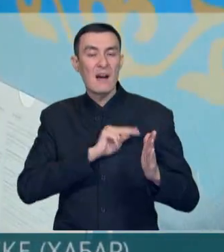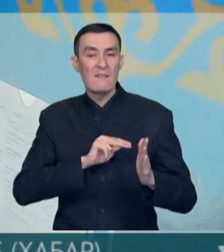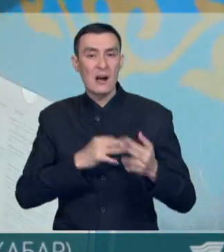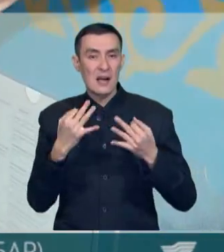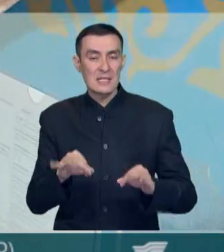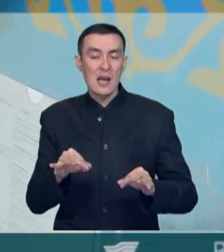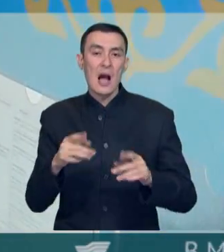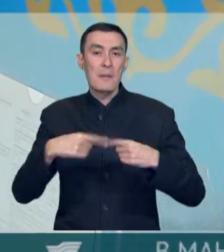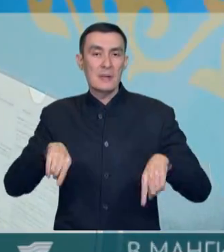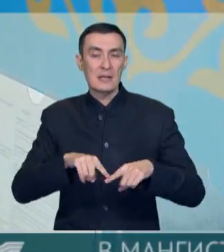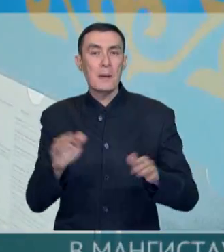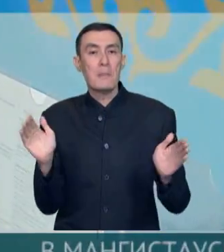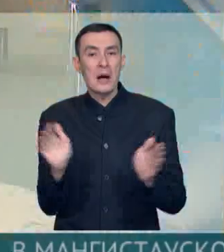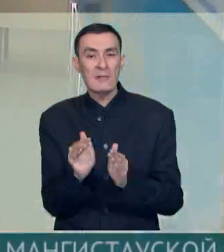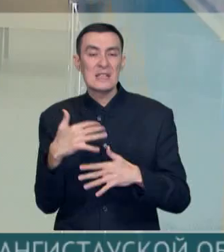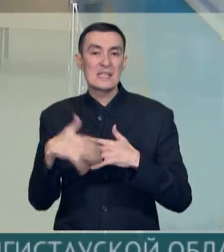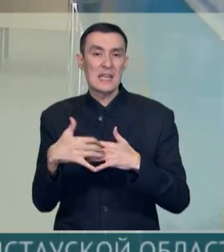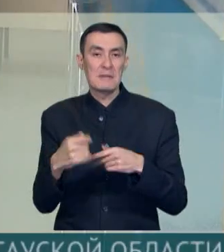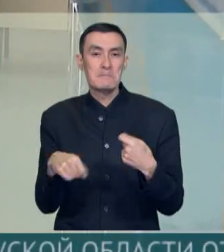объекты малого и среднего бизнеса